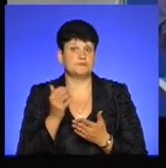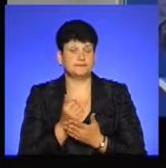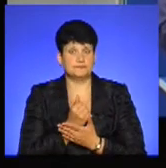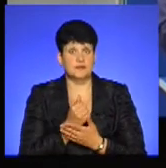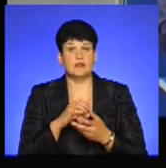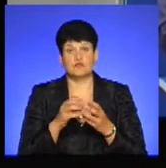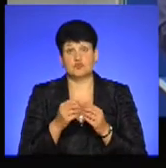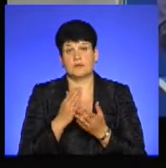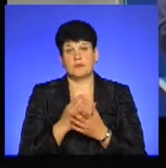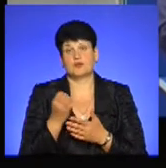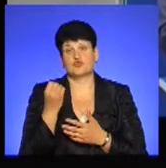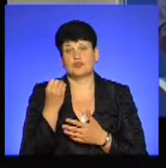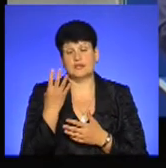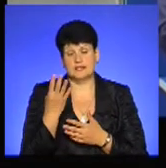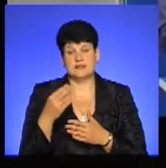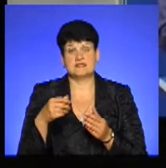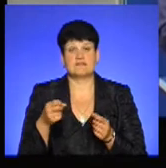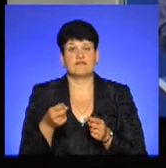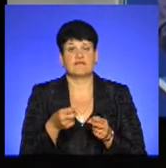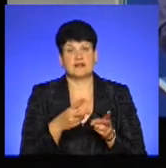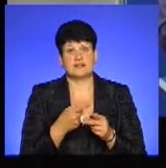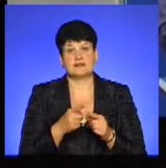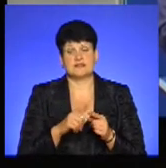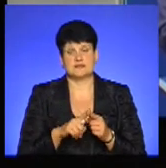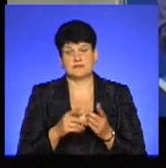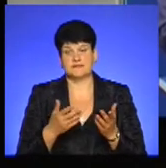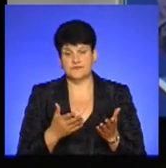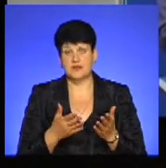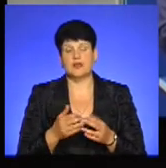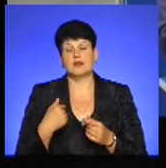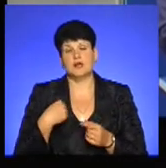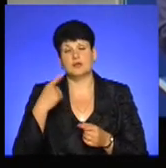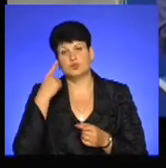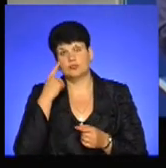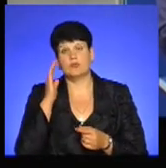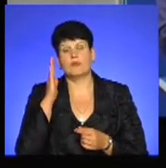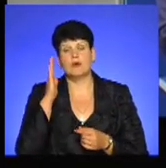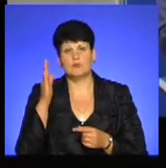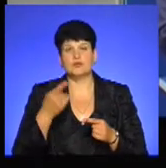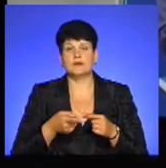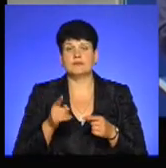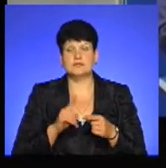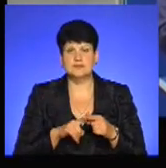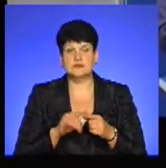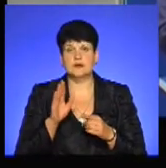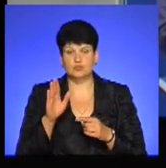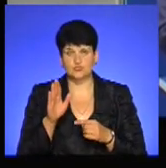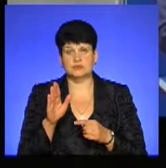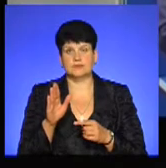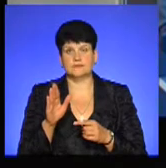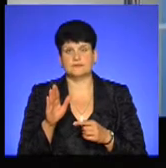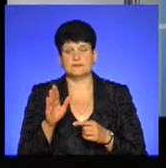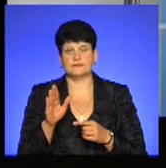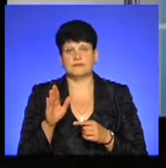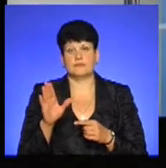ми маємо 14 видалень за цих два тестування. Я думаю, що в майбутньому цей урок буде засвоєно всіма